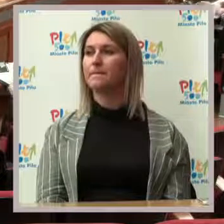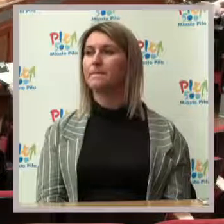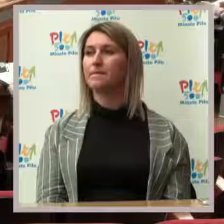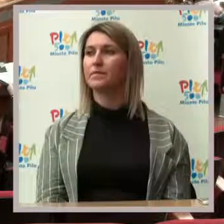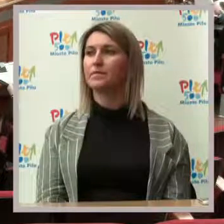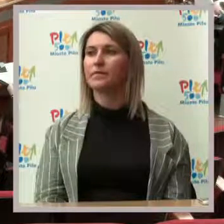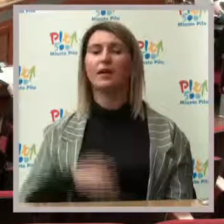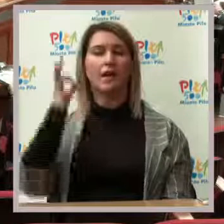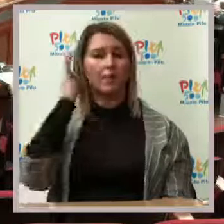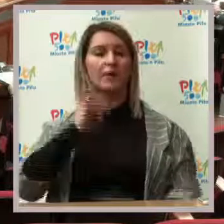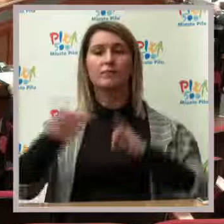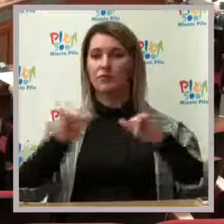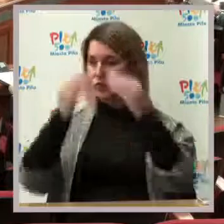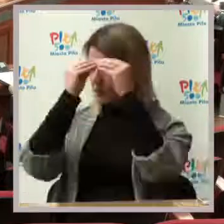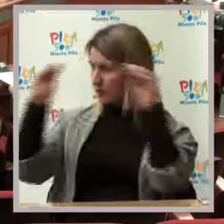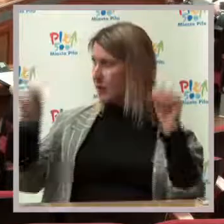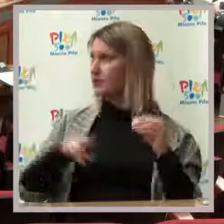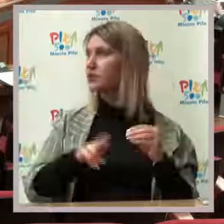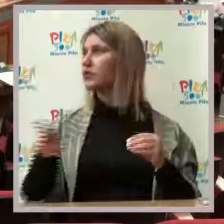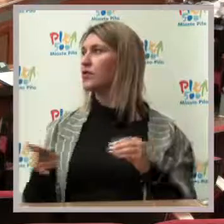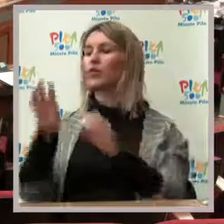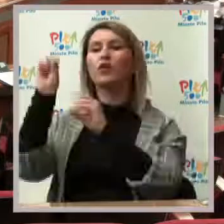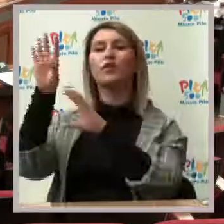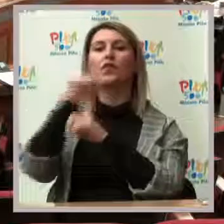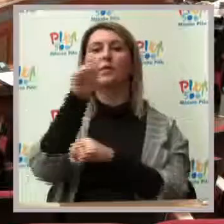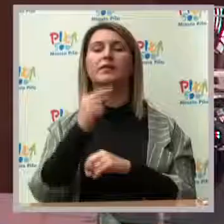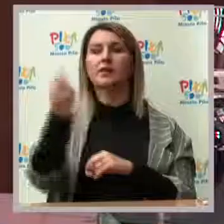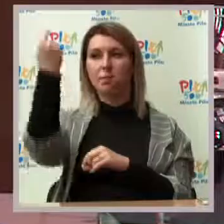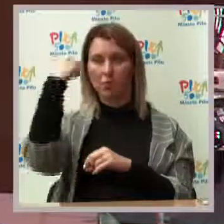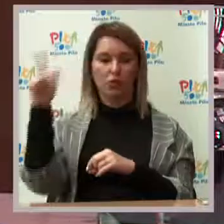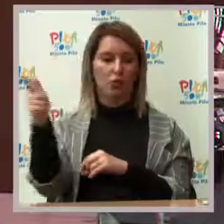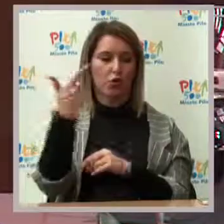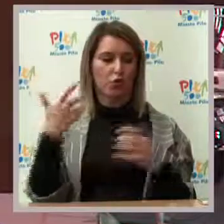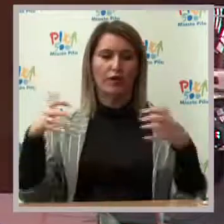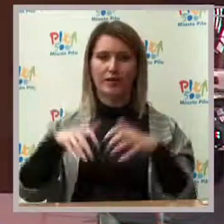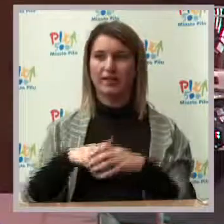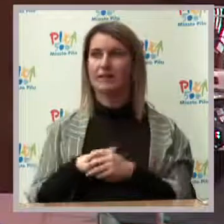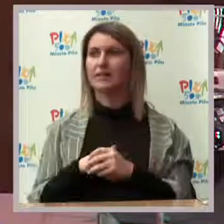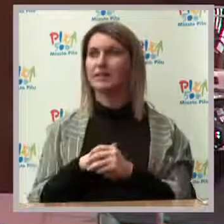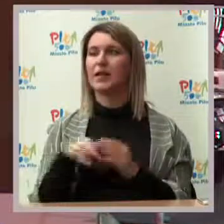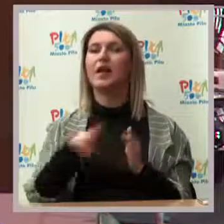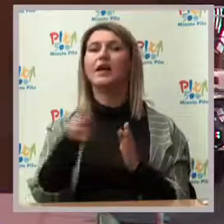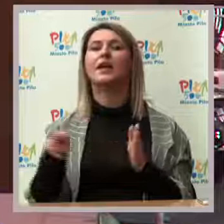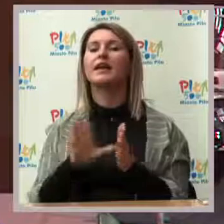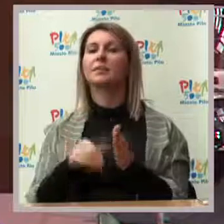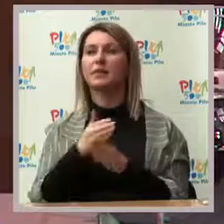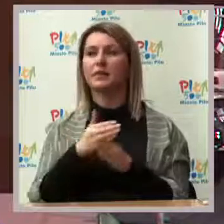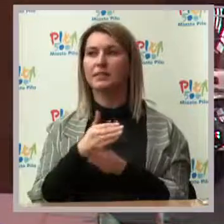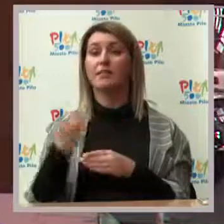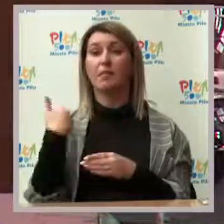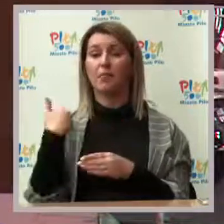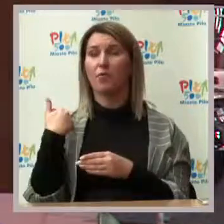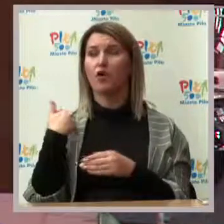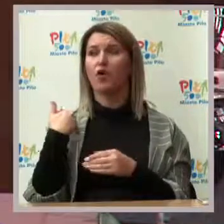Pani Przewodnicząca, Wysoka Rado. Informacja w sprawie protokołu z drugiej sesji 8 kadencji Rady Miasta Piły, która odbyła